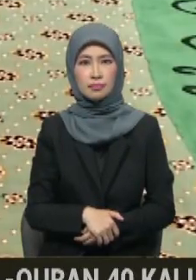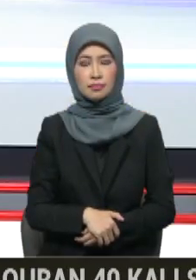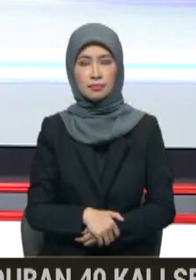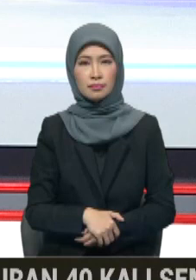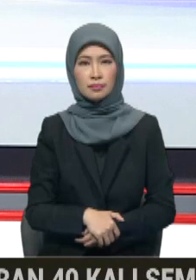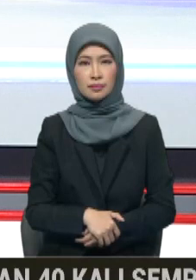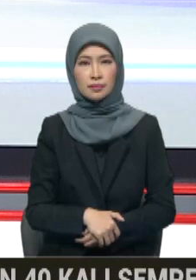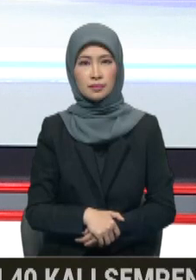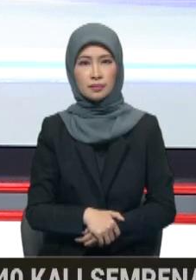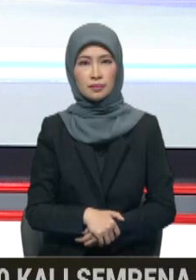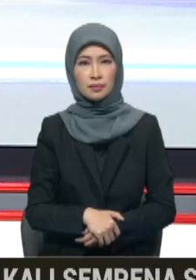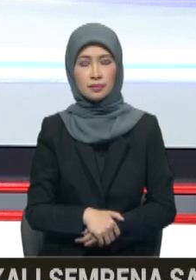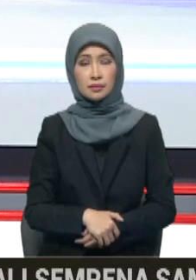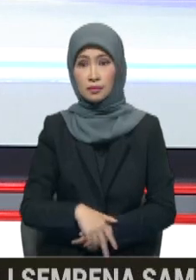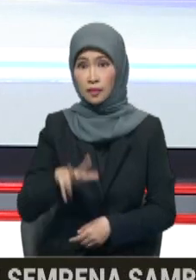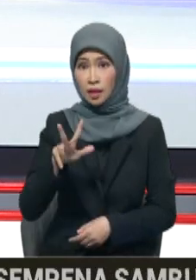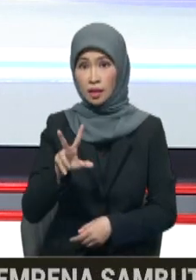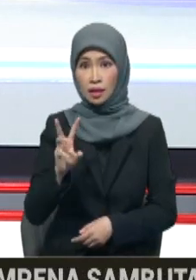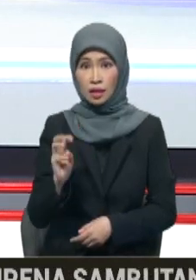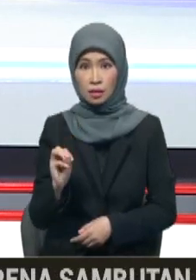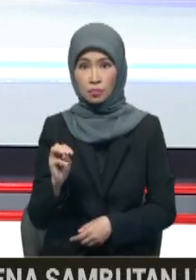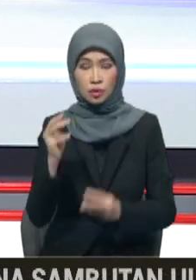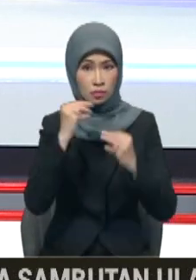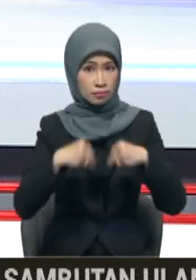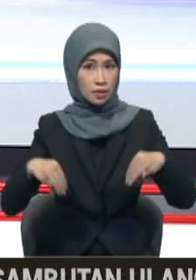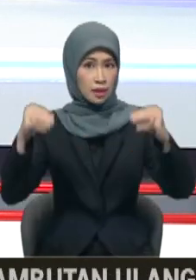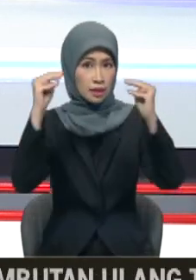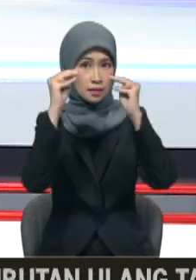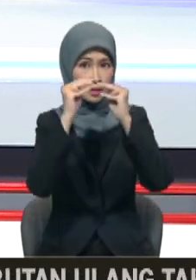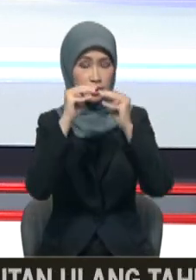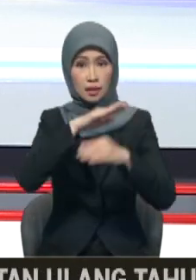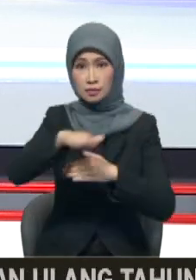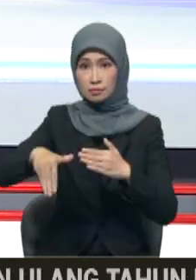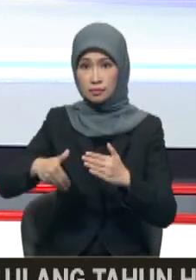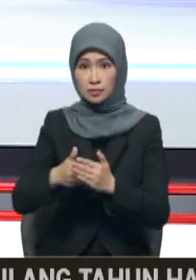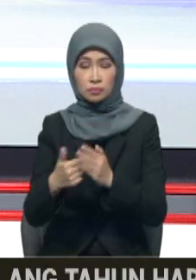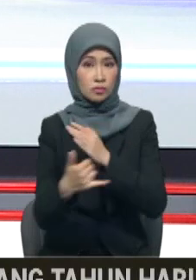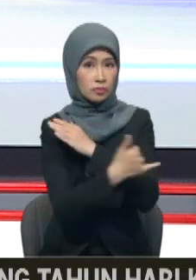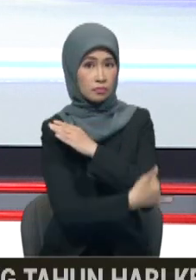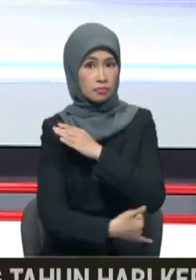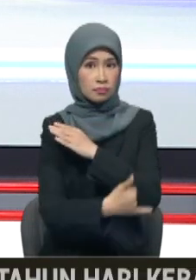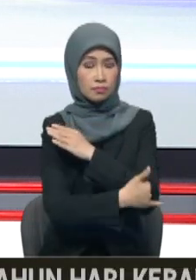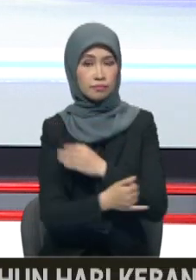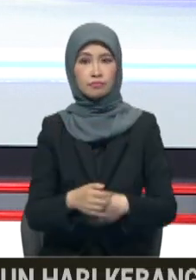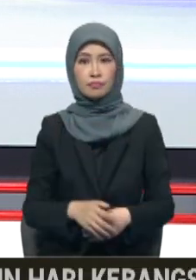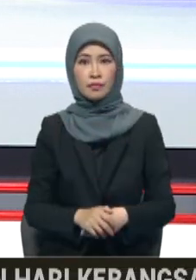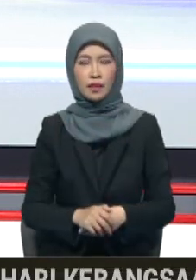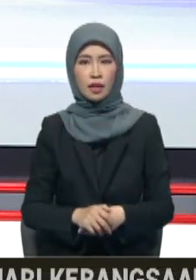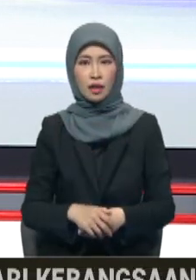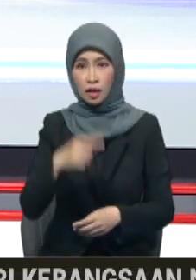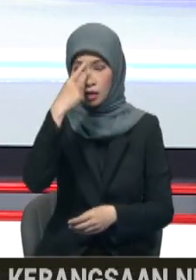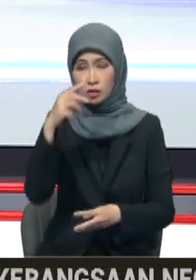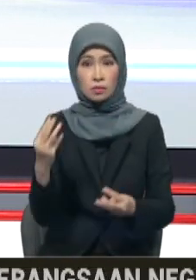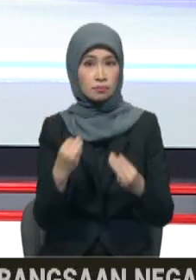esok lebih 30 buah masjid Surau dan Balai ibadat di seluruh negara menerima sumbangan bagi mengadakan Majlis dan